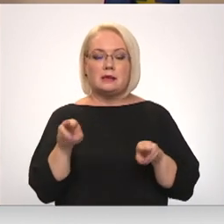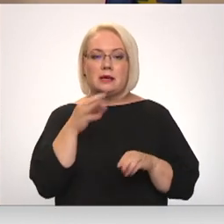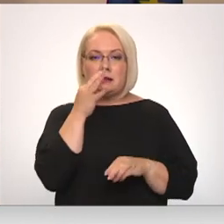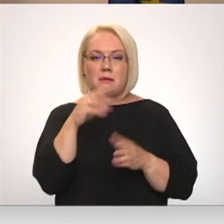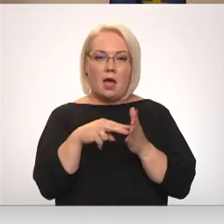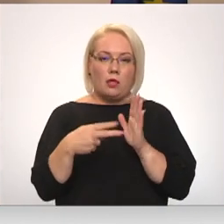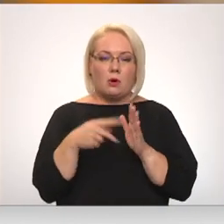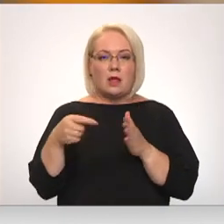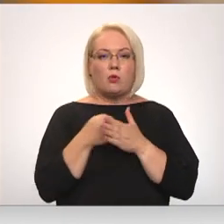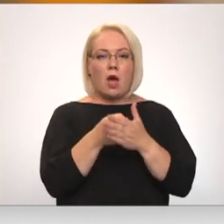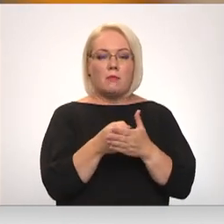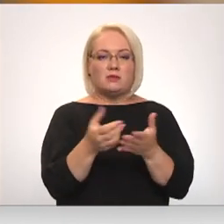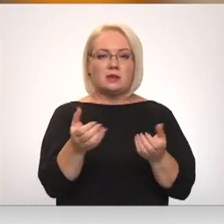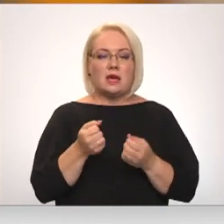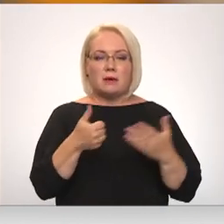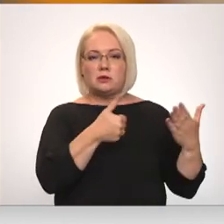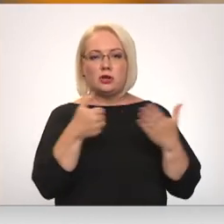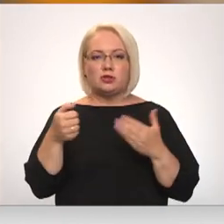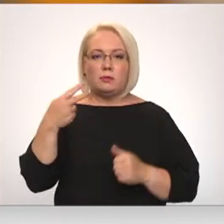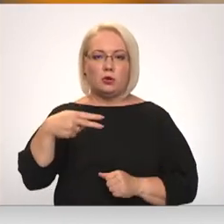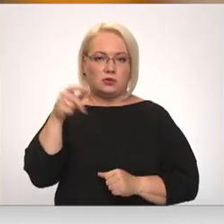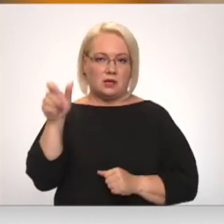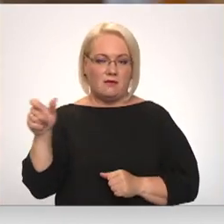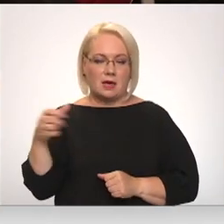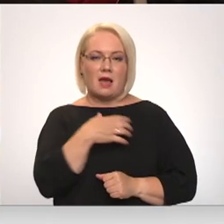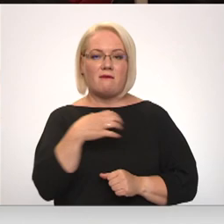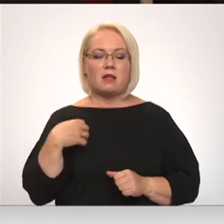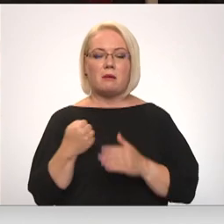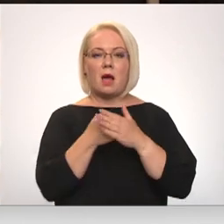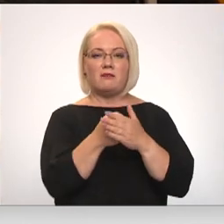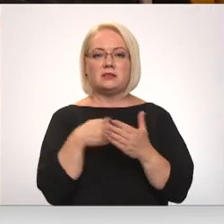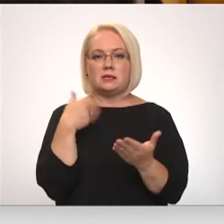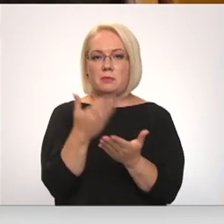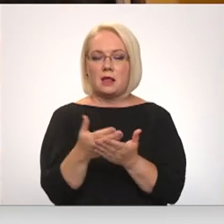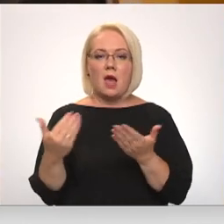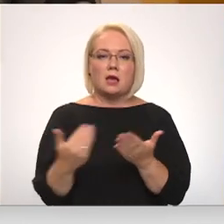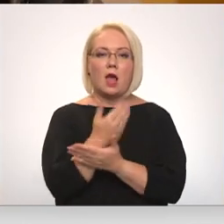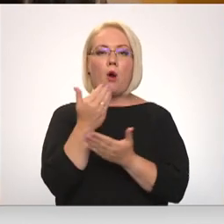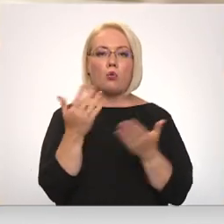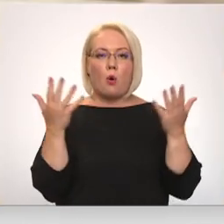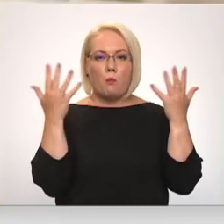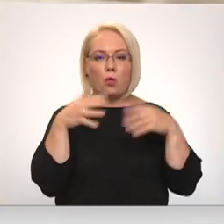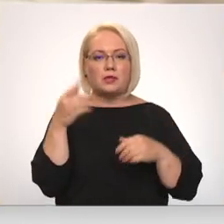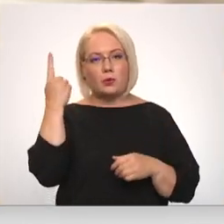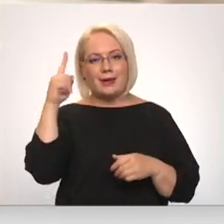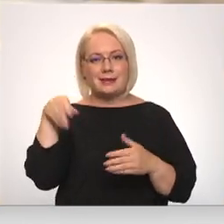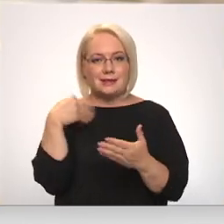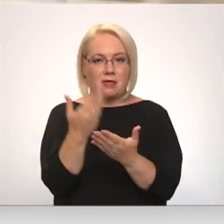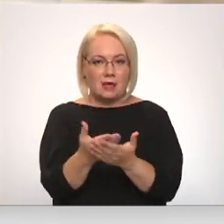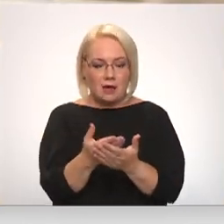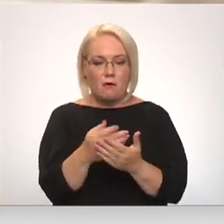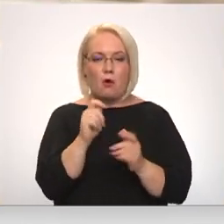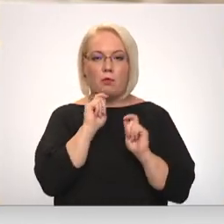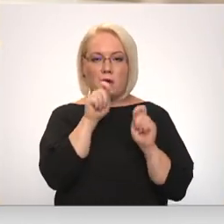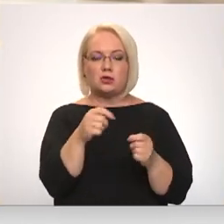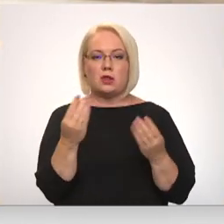kopumā varētu saņemt 620 cilvēki. Ja valdība atbalstīs šo piedāvājumu kā jauno politisko iniciatīvu un piešķirstam naudu nākamā